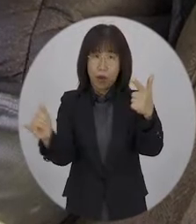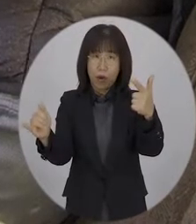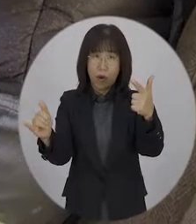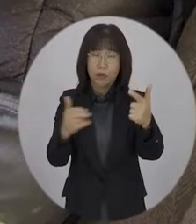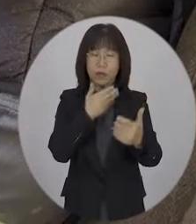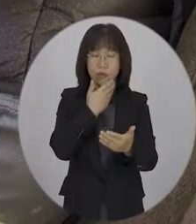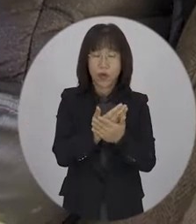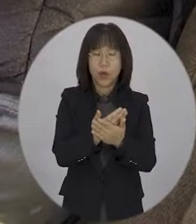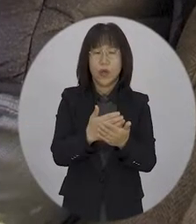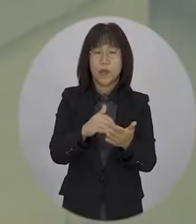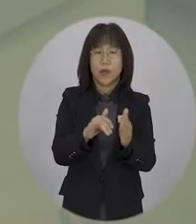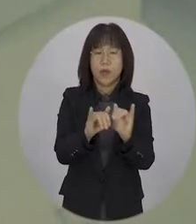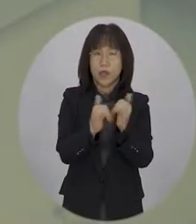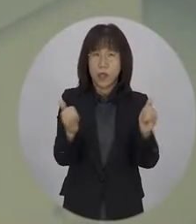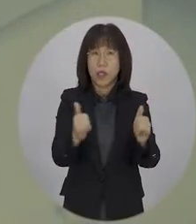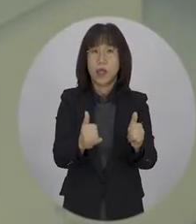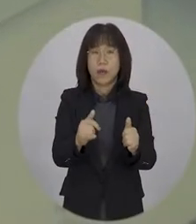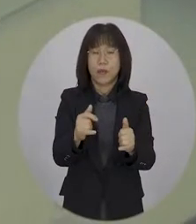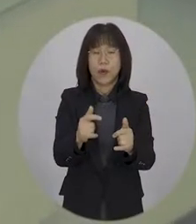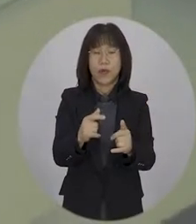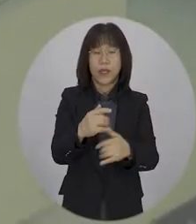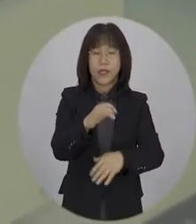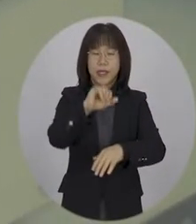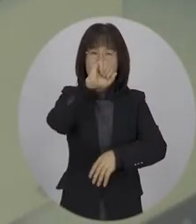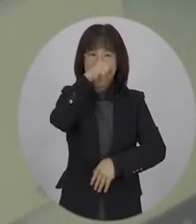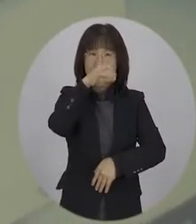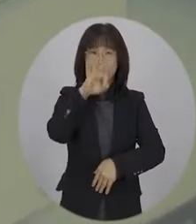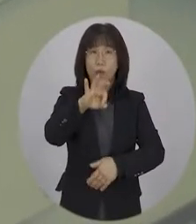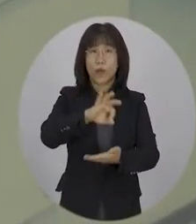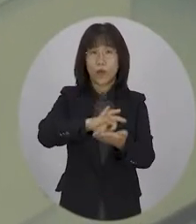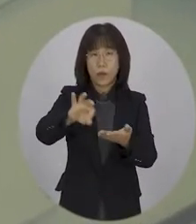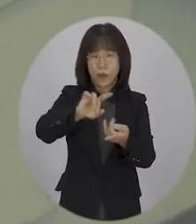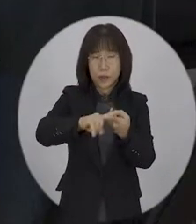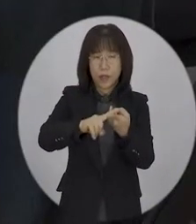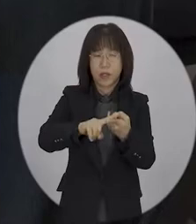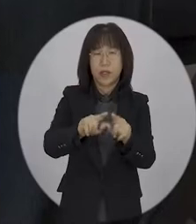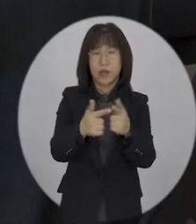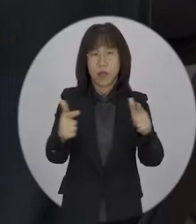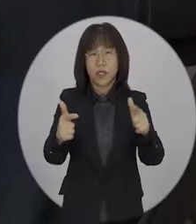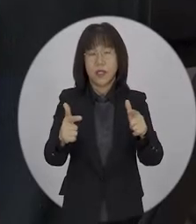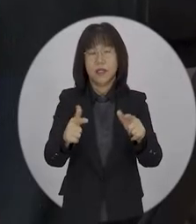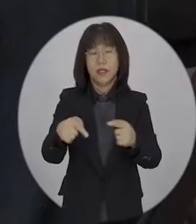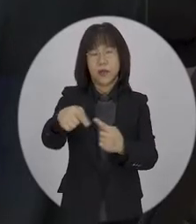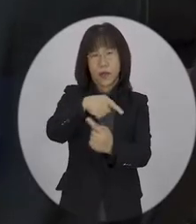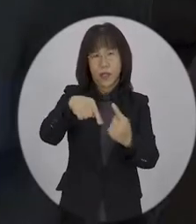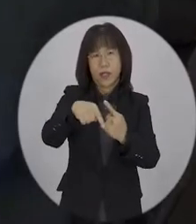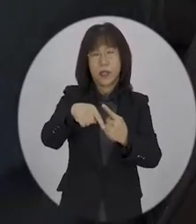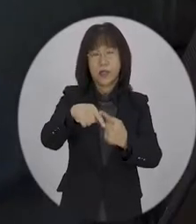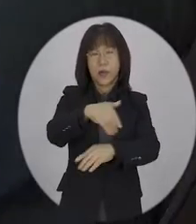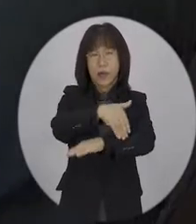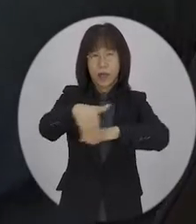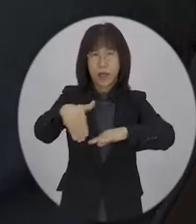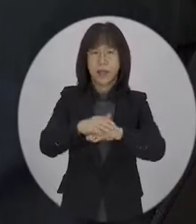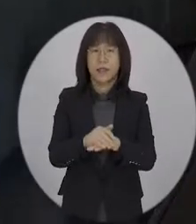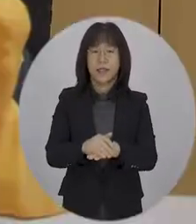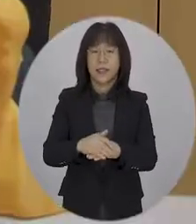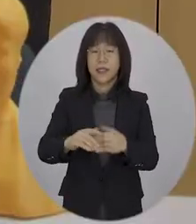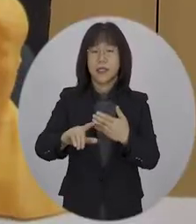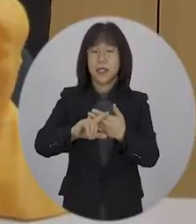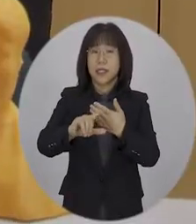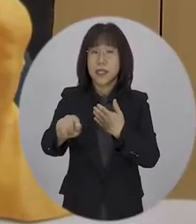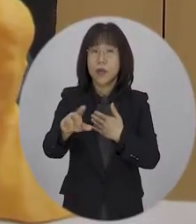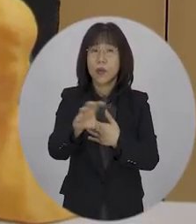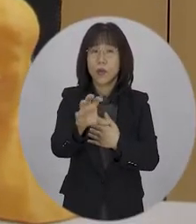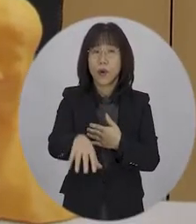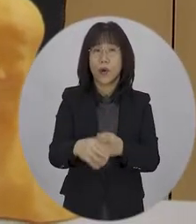예방에 필요한 인력 및 예산 확보 안전보건 관리 체계 구축 등 다양한 역할을 수행하게 됩니다 또